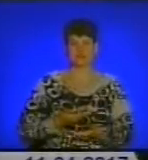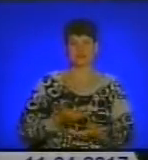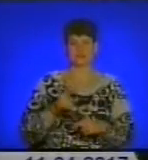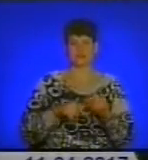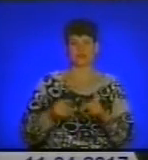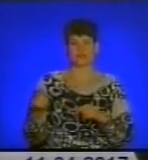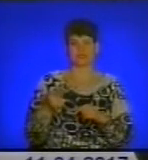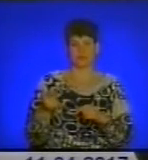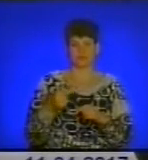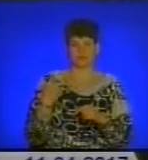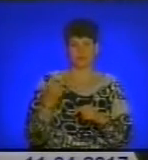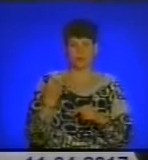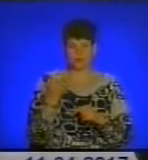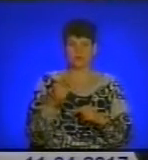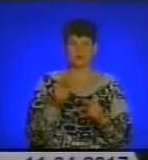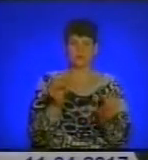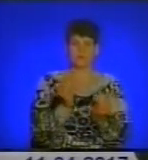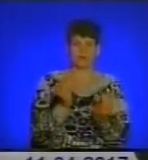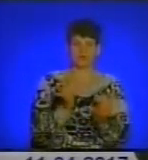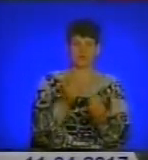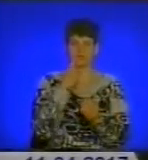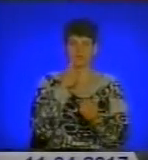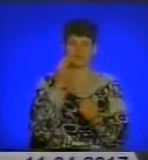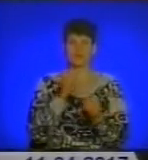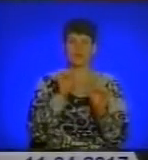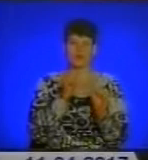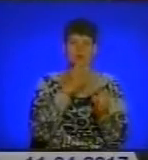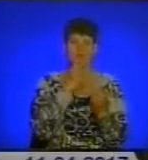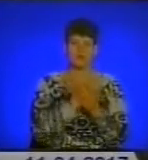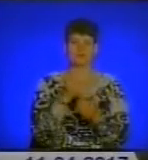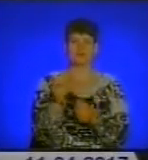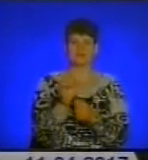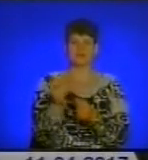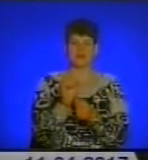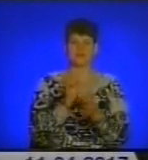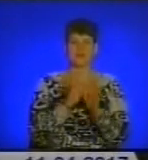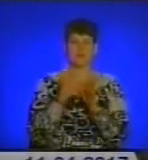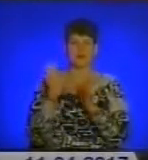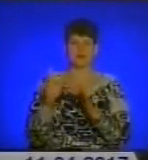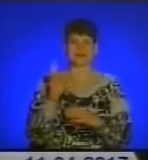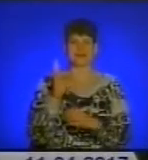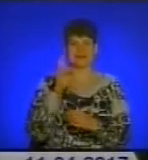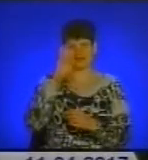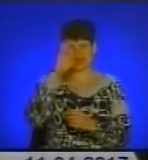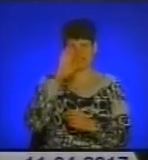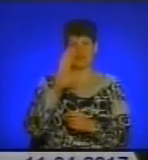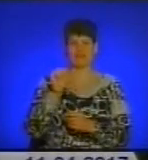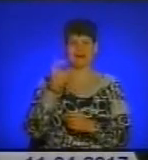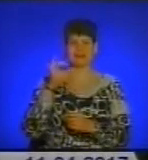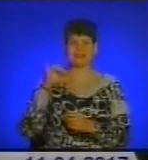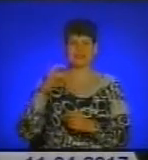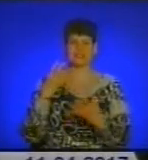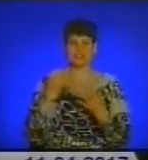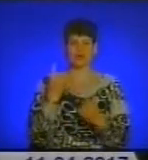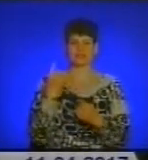Тернопільщини. Тож цю дещо меншу писанку можна буде побачити у Теребовлянському парку князя Василька. Ще тиждень після